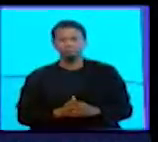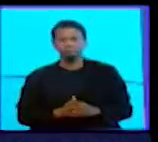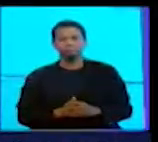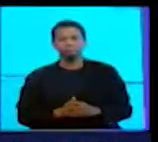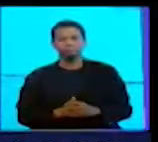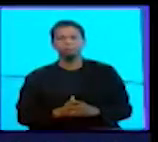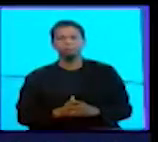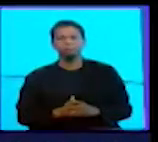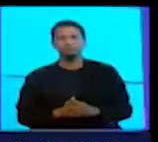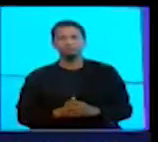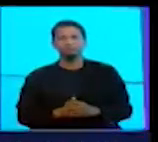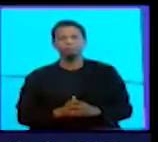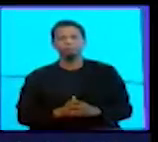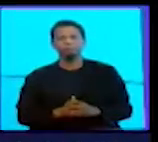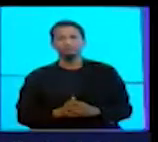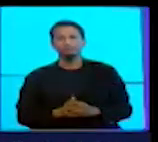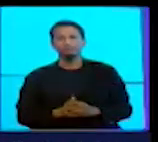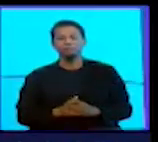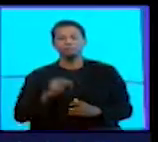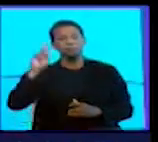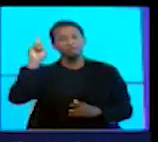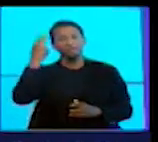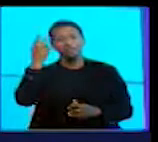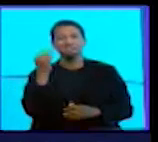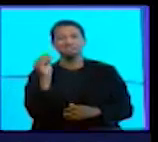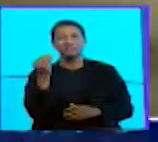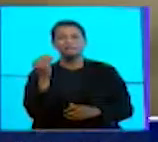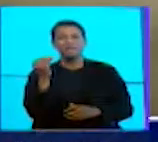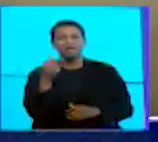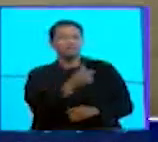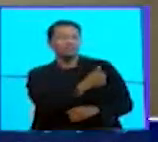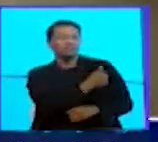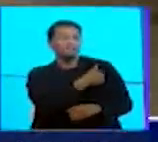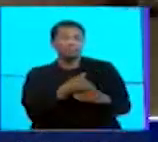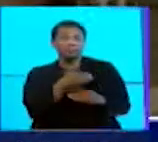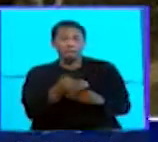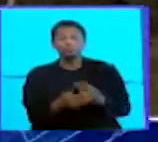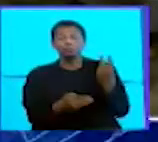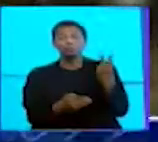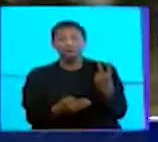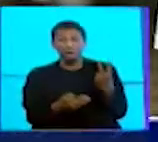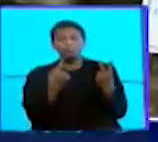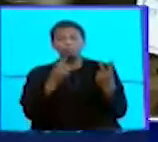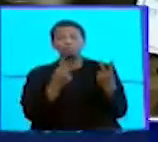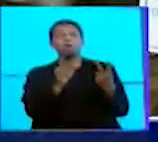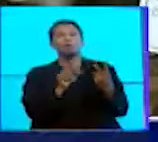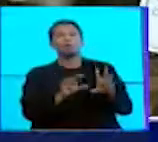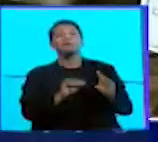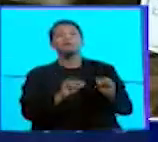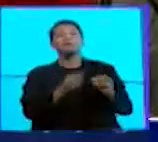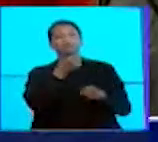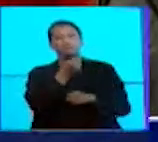Pemirsa, hari ini Pemprov DKI Jakarta menggelar vaksinasi tahap kedua untuk para pekerja media atau jurnalis di Aula Blok G lantai dasar Gedung